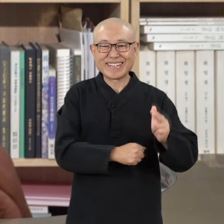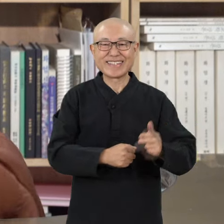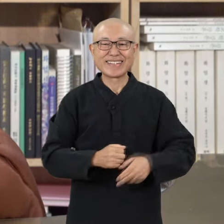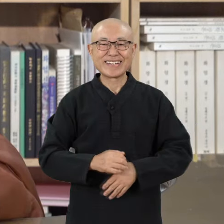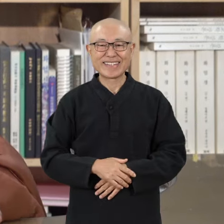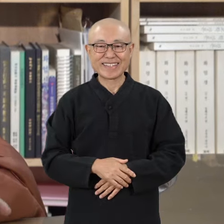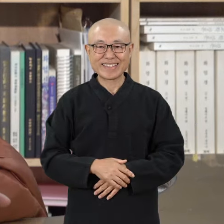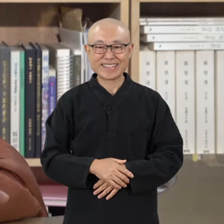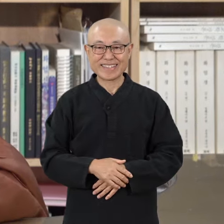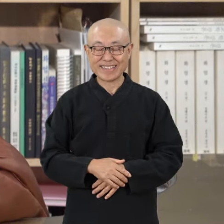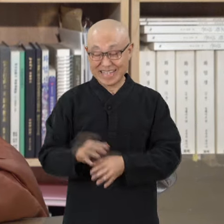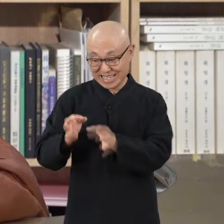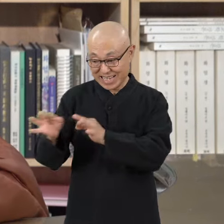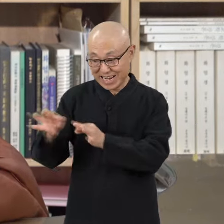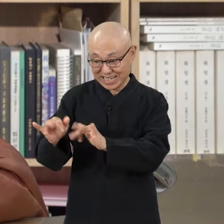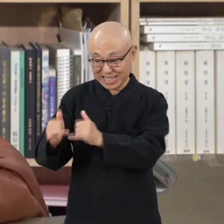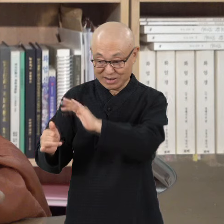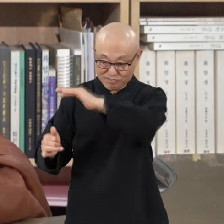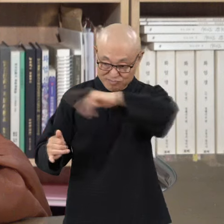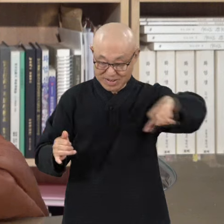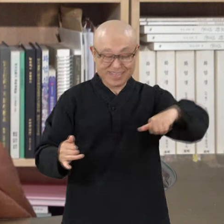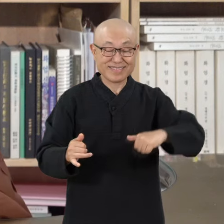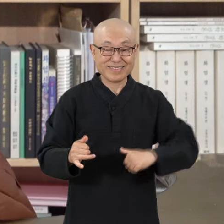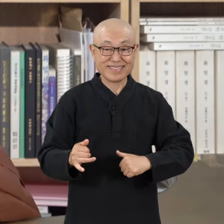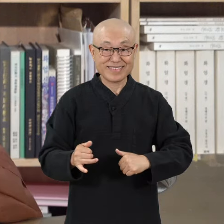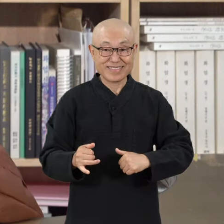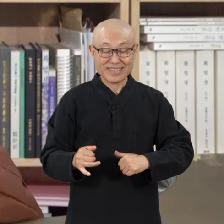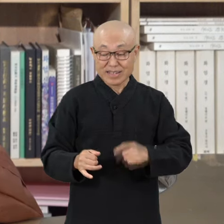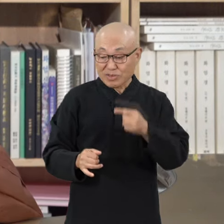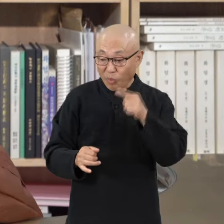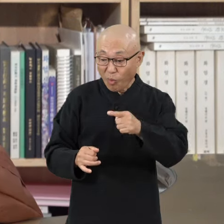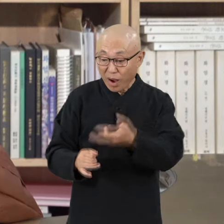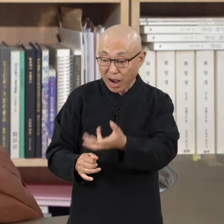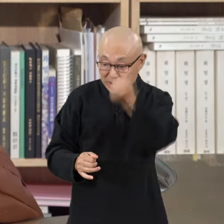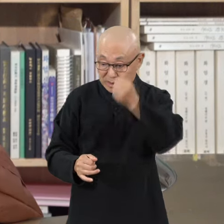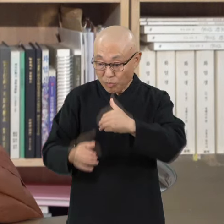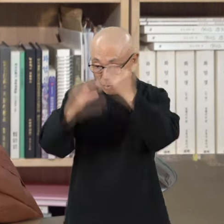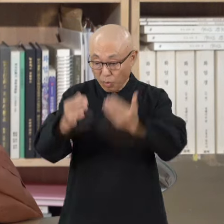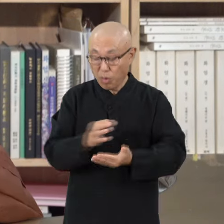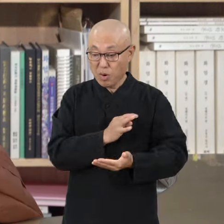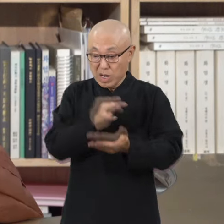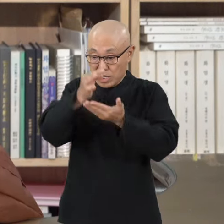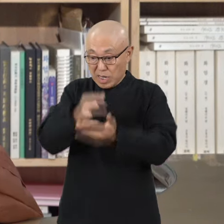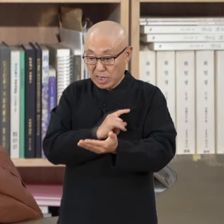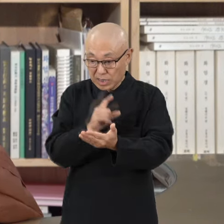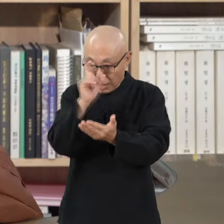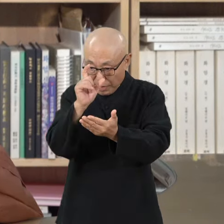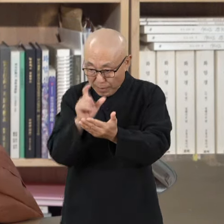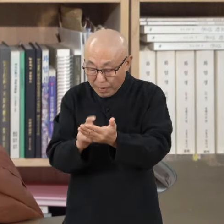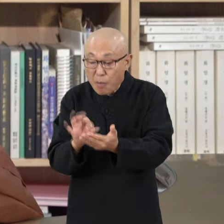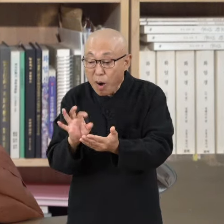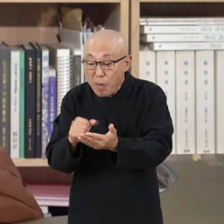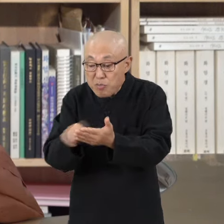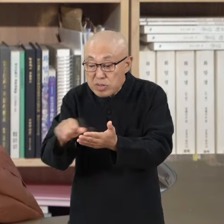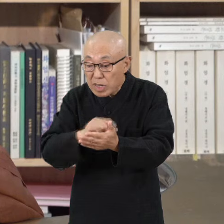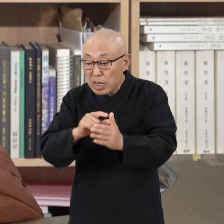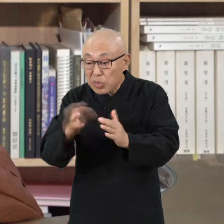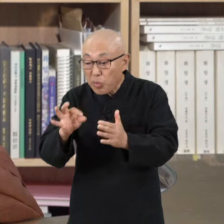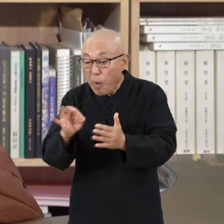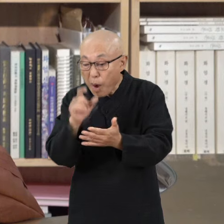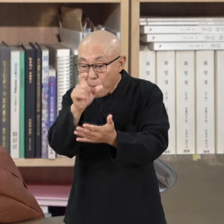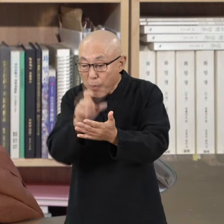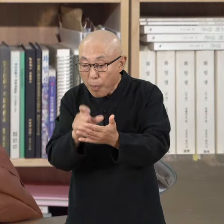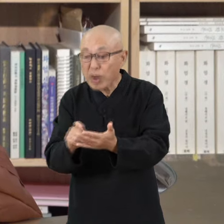갖고 그 상인을 보고 그대가 갖고 있는 모든 재산 목록을 나한테 좀 다